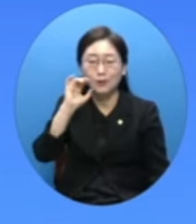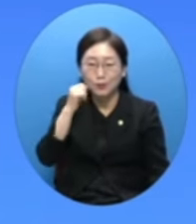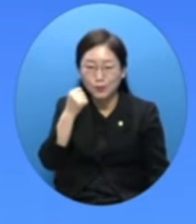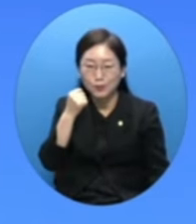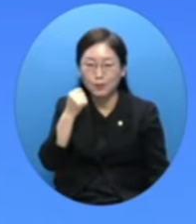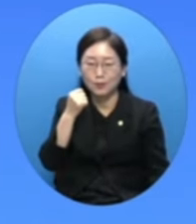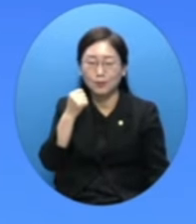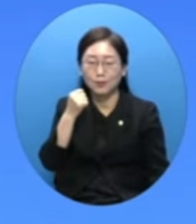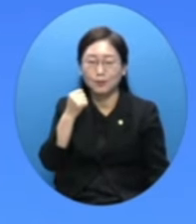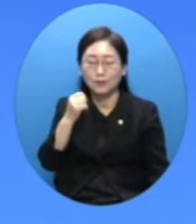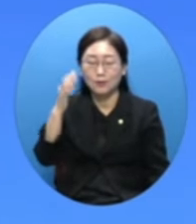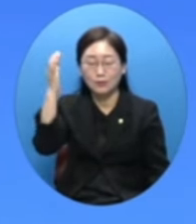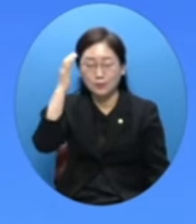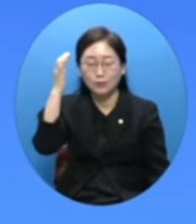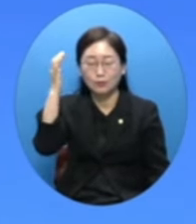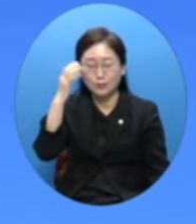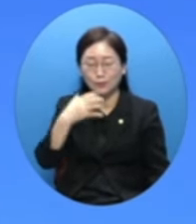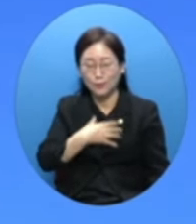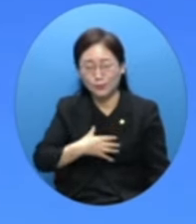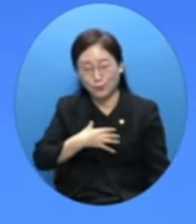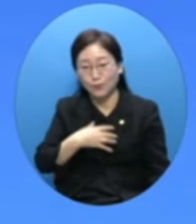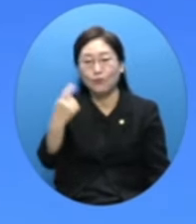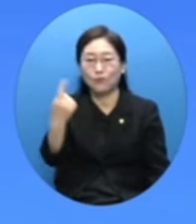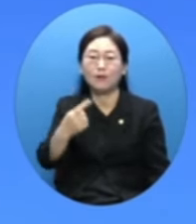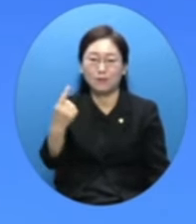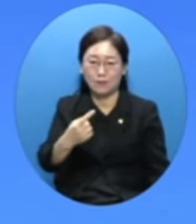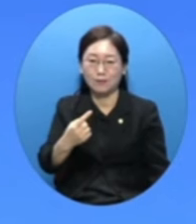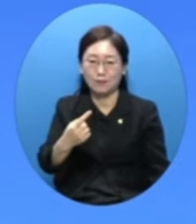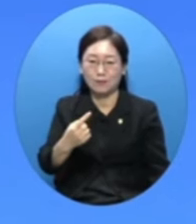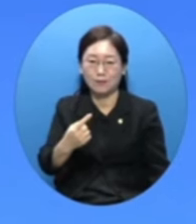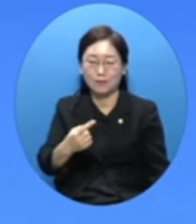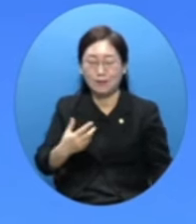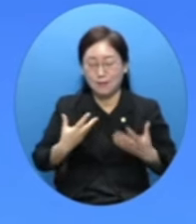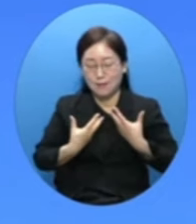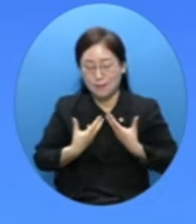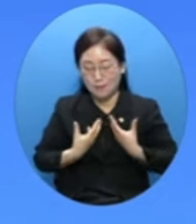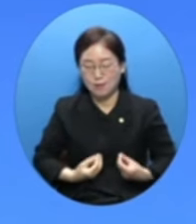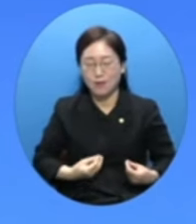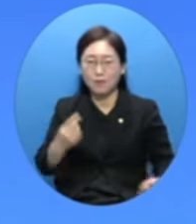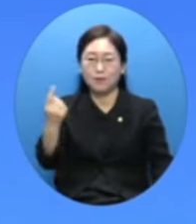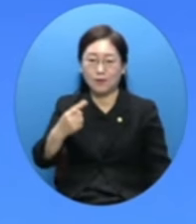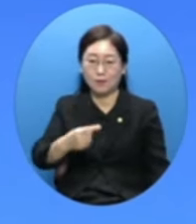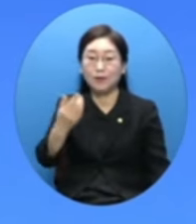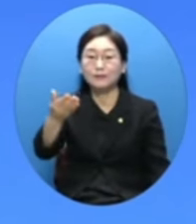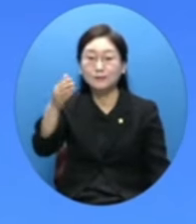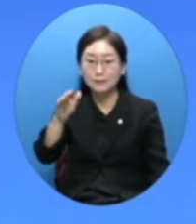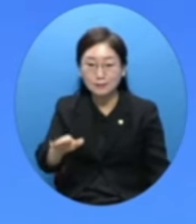어렵고 고통스럽고 괴로운 날들이 다가옵니다 절망의 순간에 다가옵니다